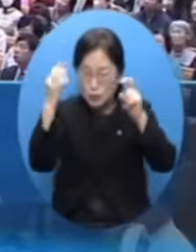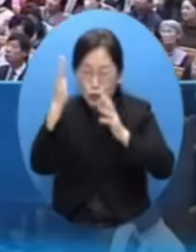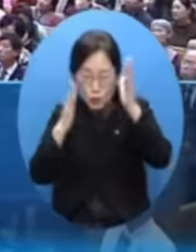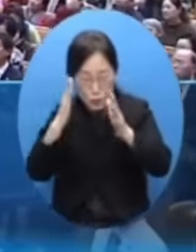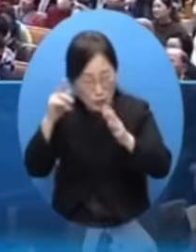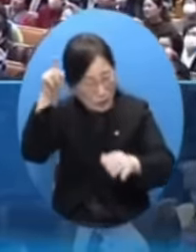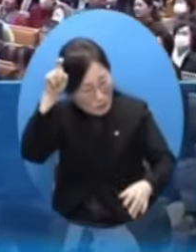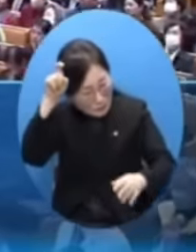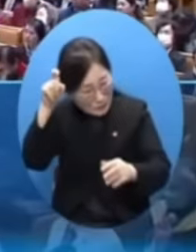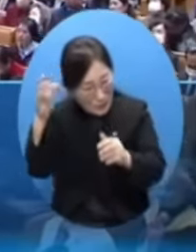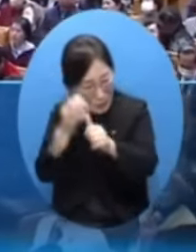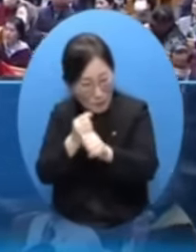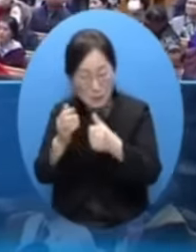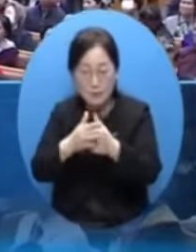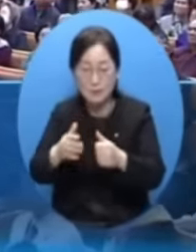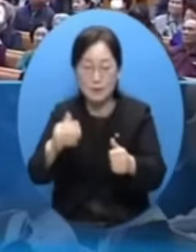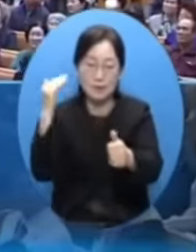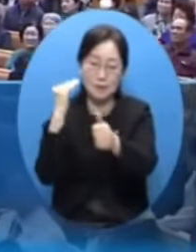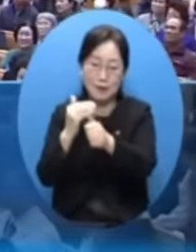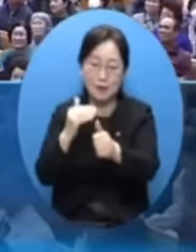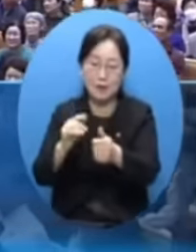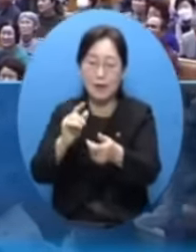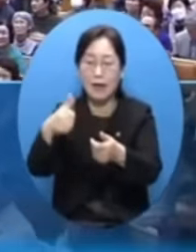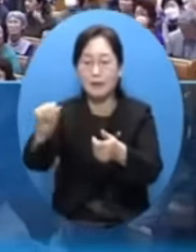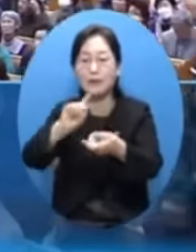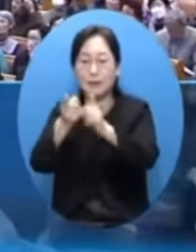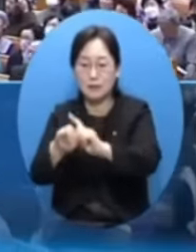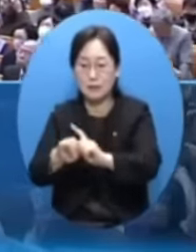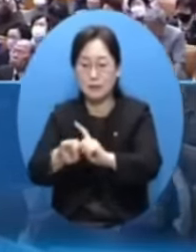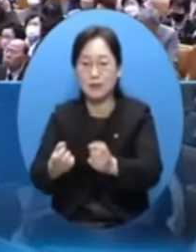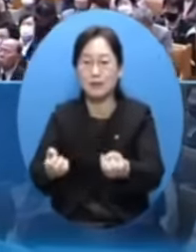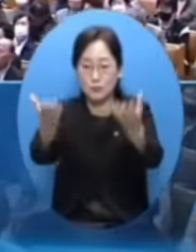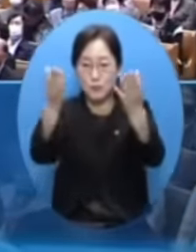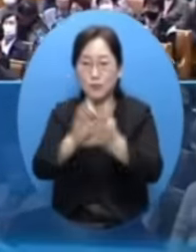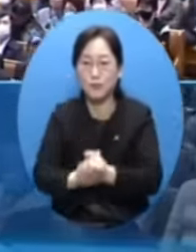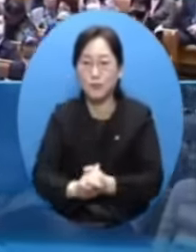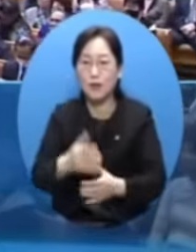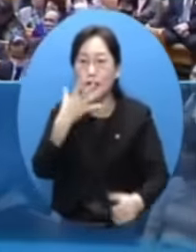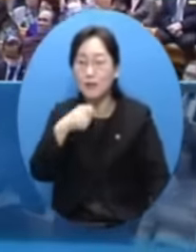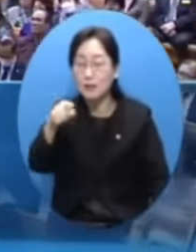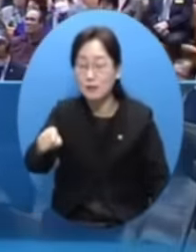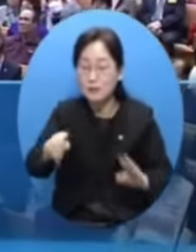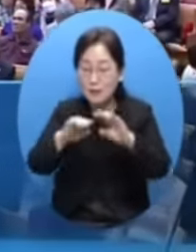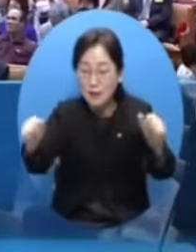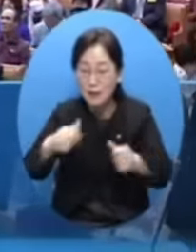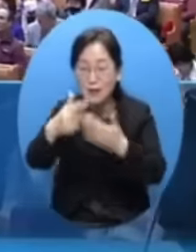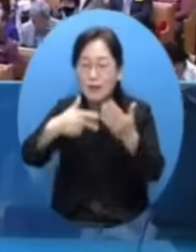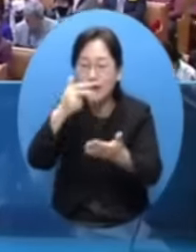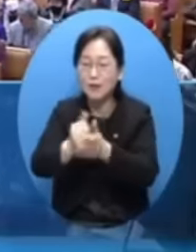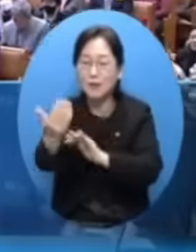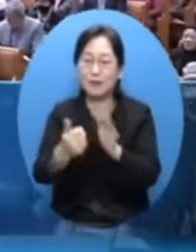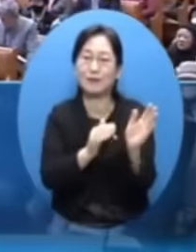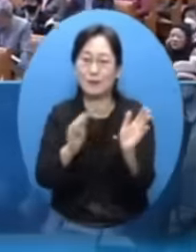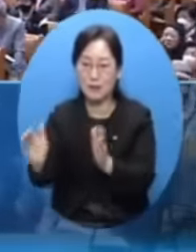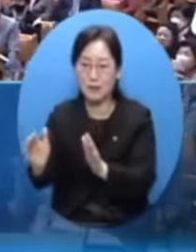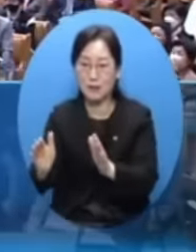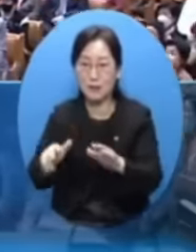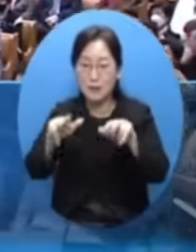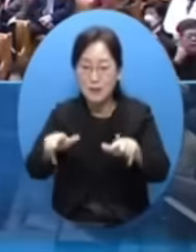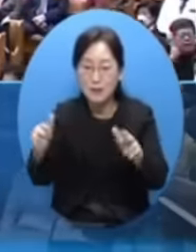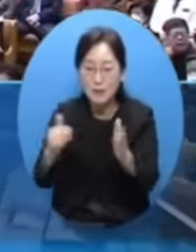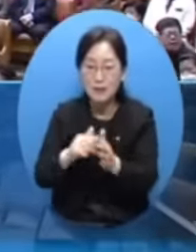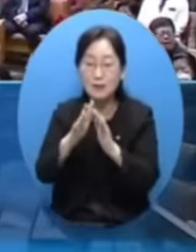가서 그 수장을 가져다가 아들을 대신하여 번제로 드렸더라. 아브라함이 그 땅 이름을 야훼 이레라 하였으므로 오늘날까지